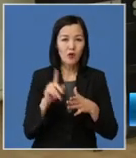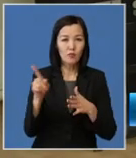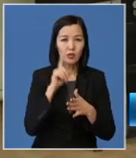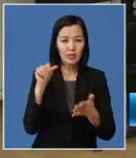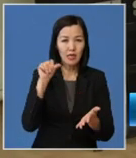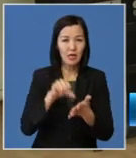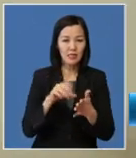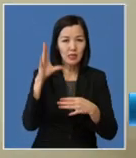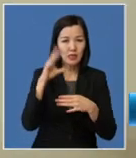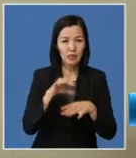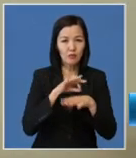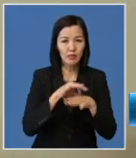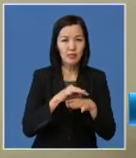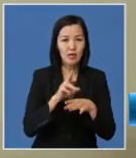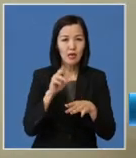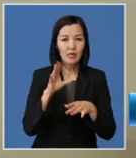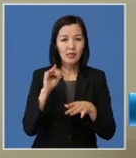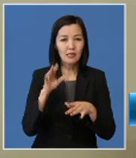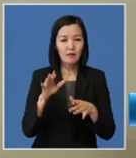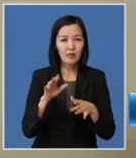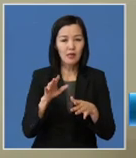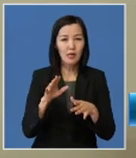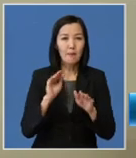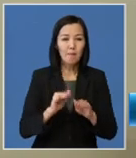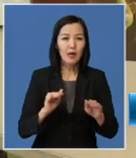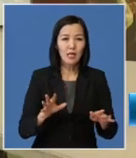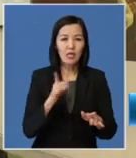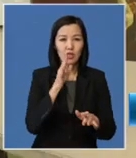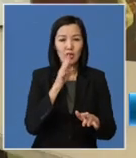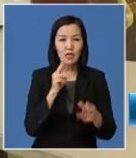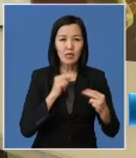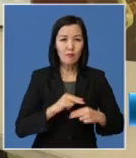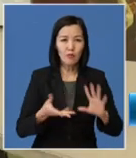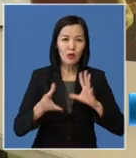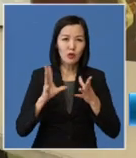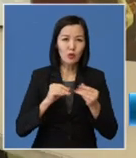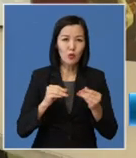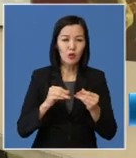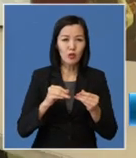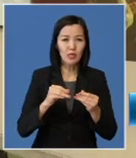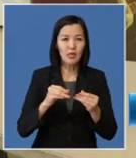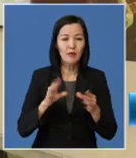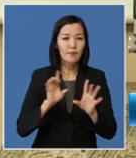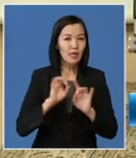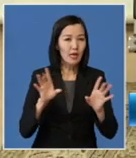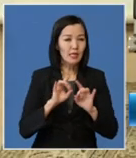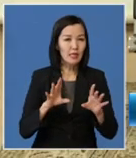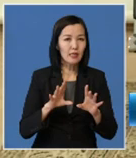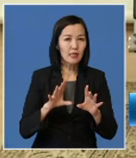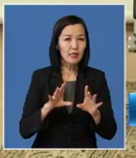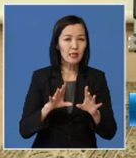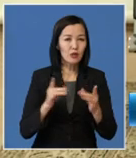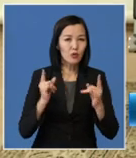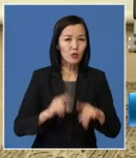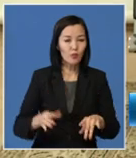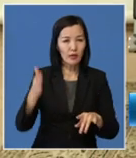өкілдері қатысты. Кеш барысында Әбілхан Қастеевтің балалық шағы, еңбек жолы мен шығармашылық жайлы деректер мен естеліктер айтылды. Тума талант атты